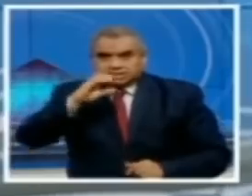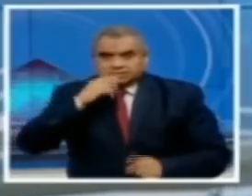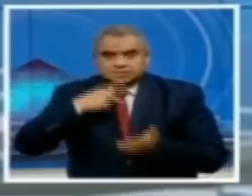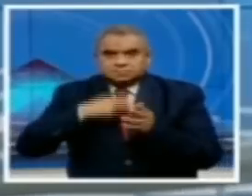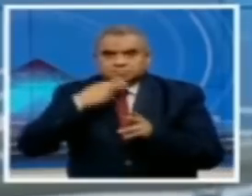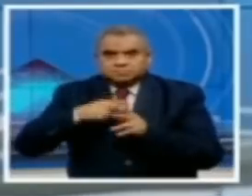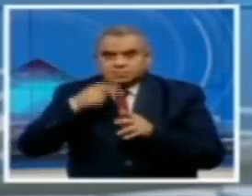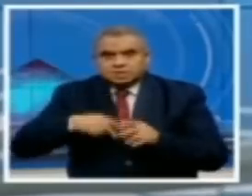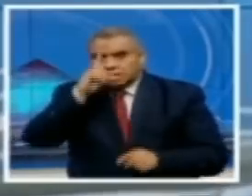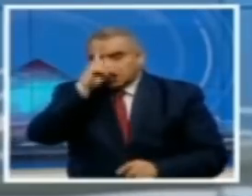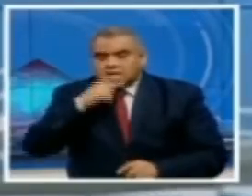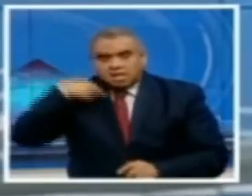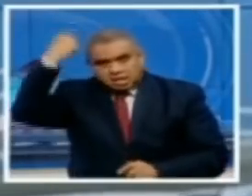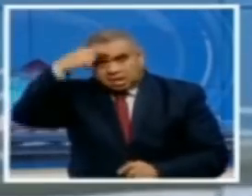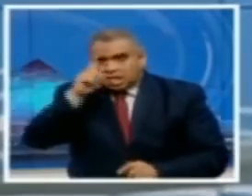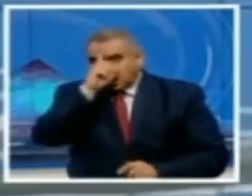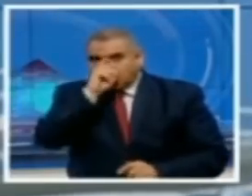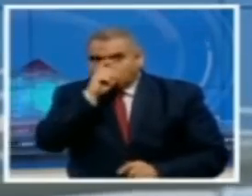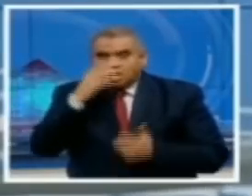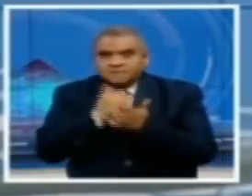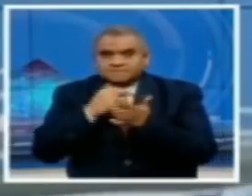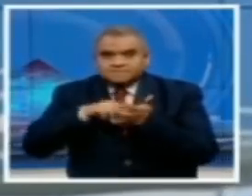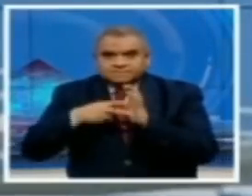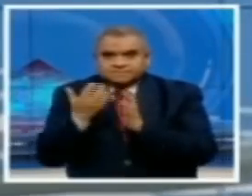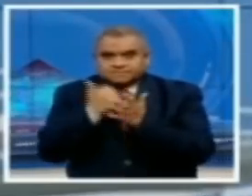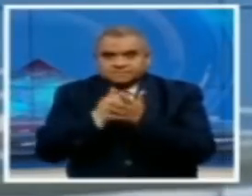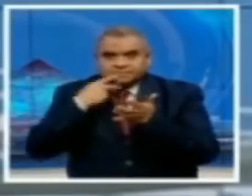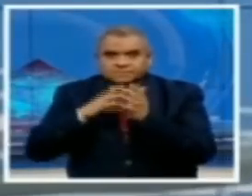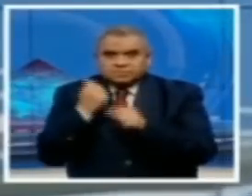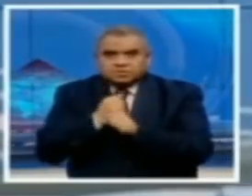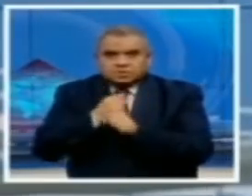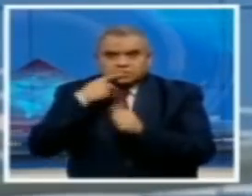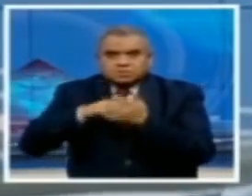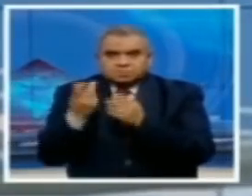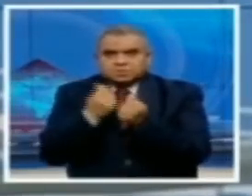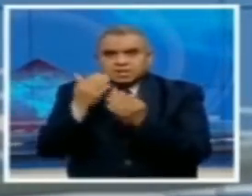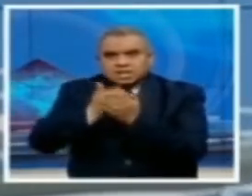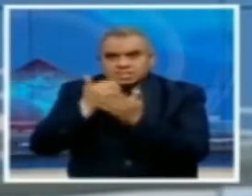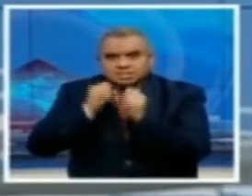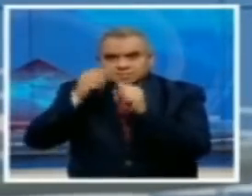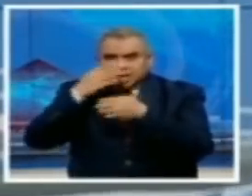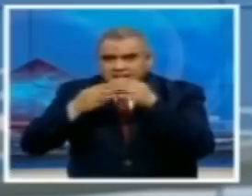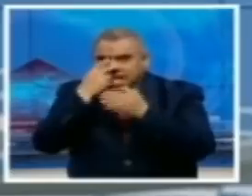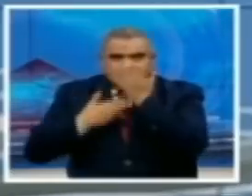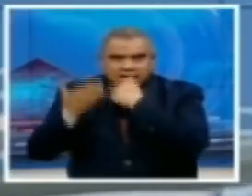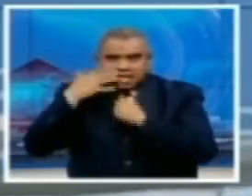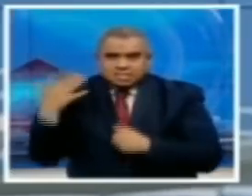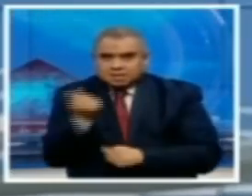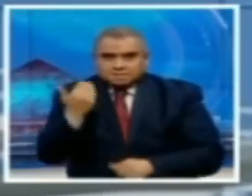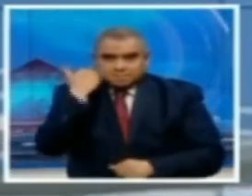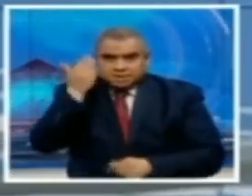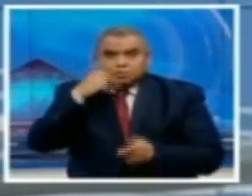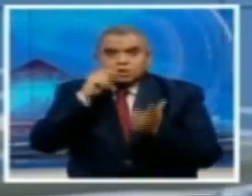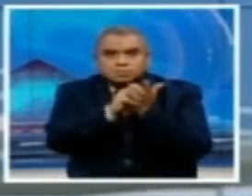هيئة الأوقاف جهودها في تعظيم عوائد الوقف وحسن استثماره، فضلا عن سرعة إنهاء